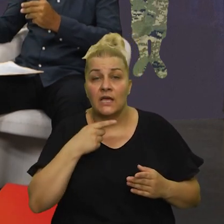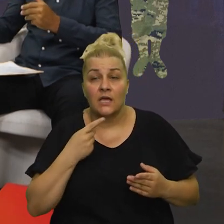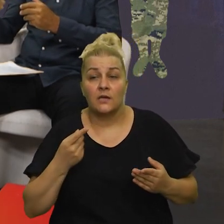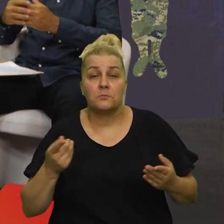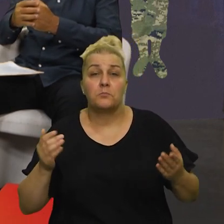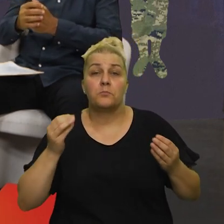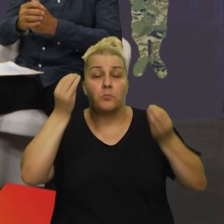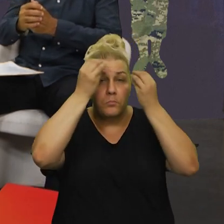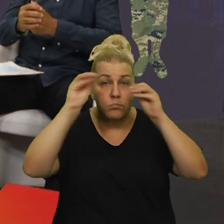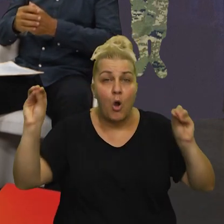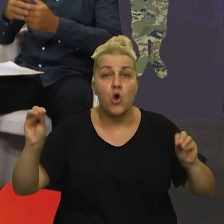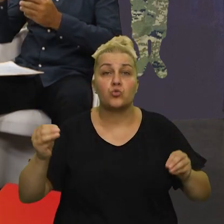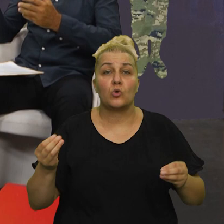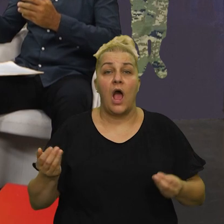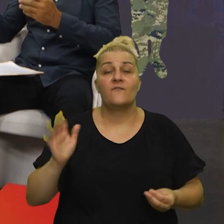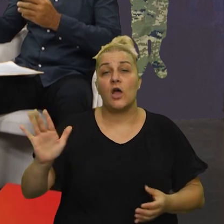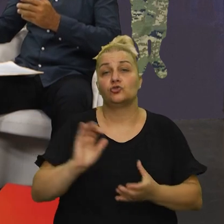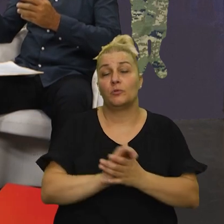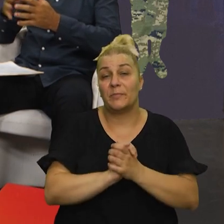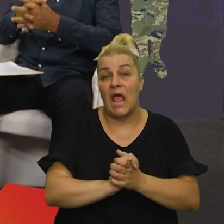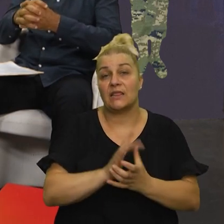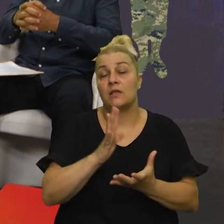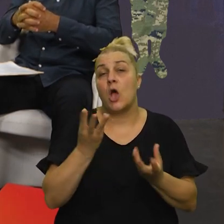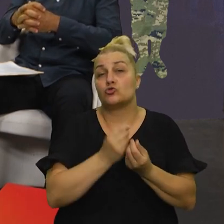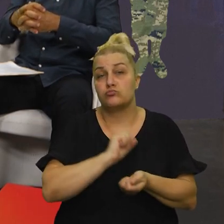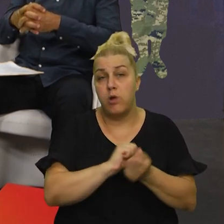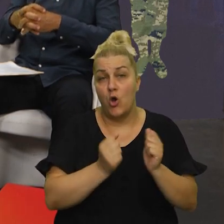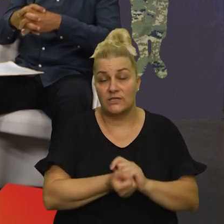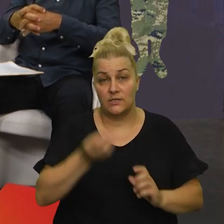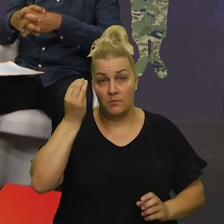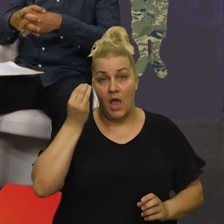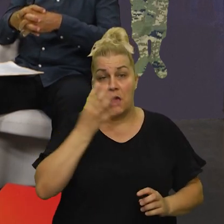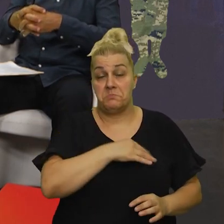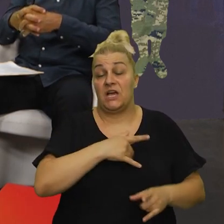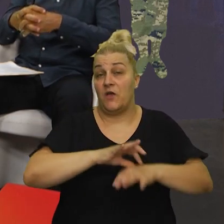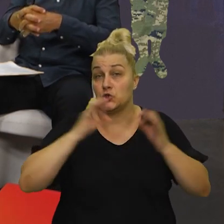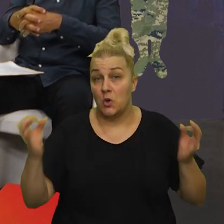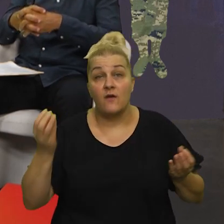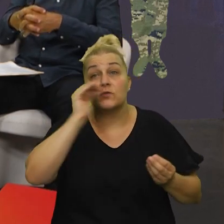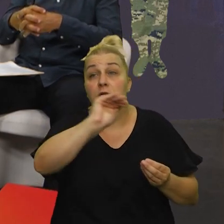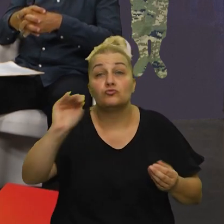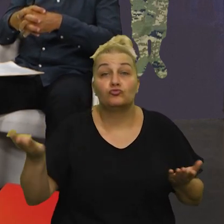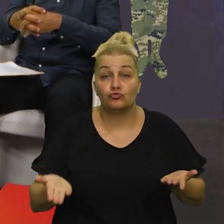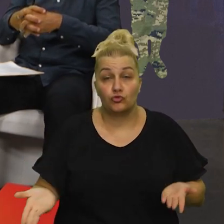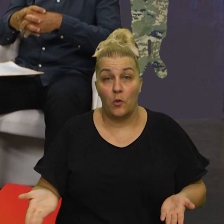vi poruku uputili vašim suborcima, prijateljima, hrvatskoj javnosti?